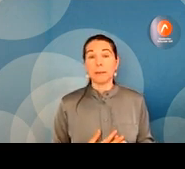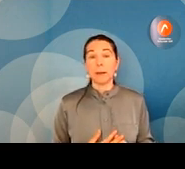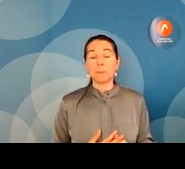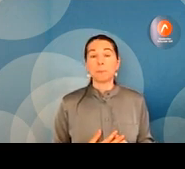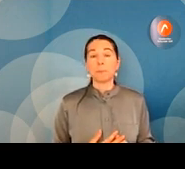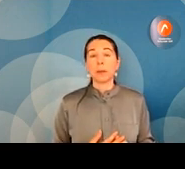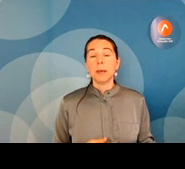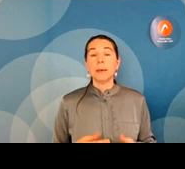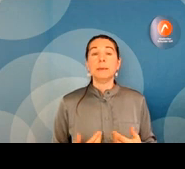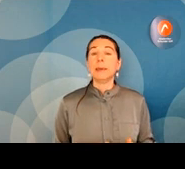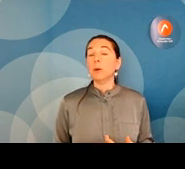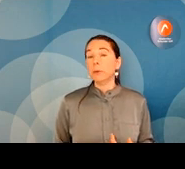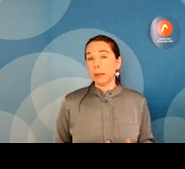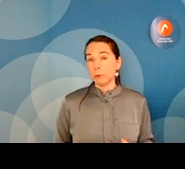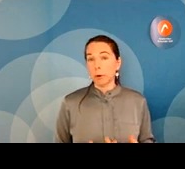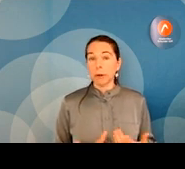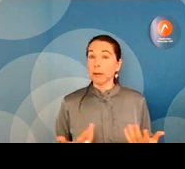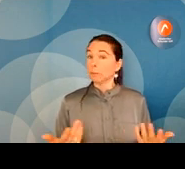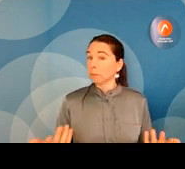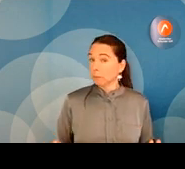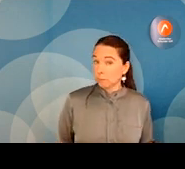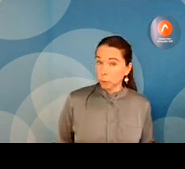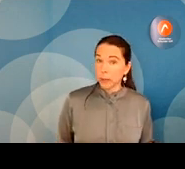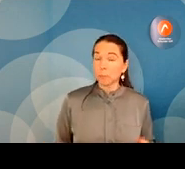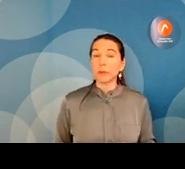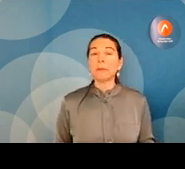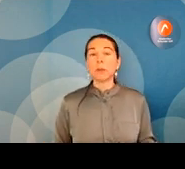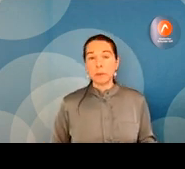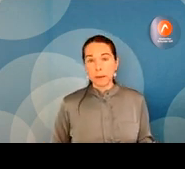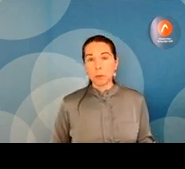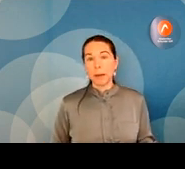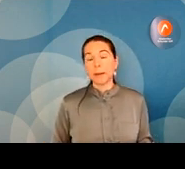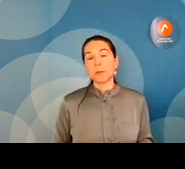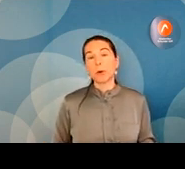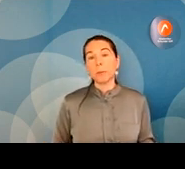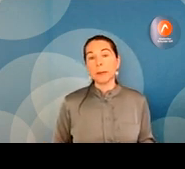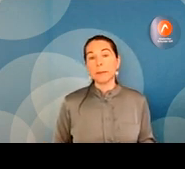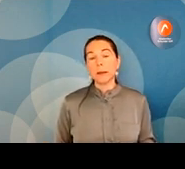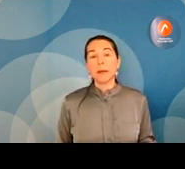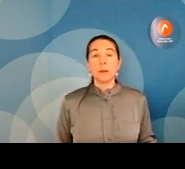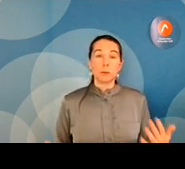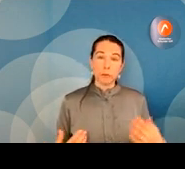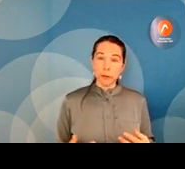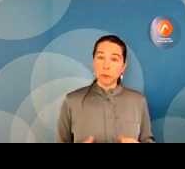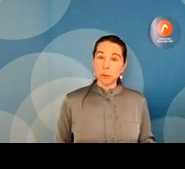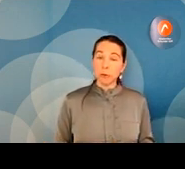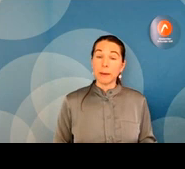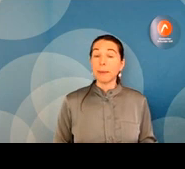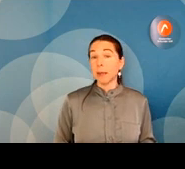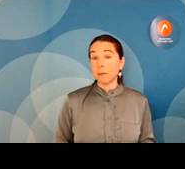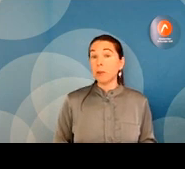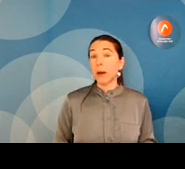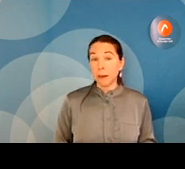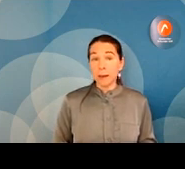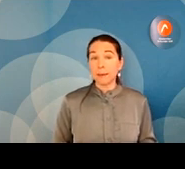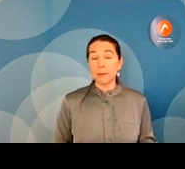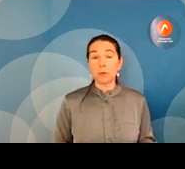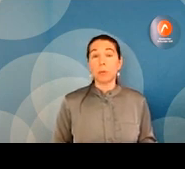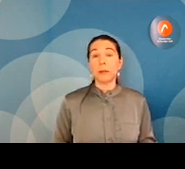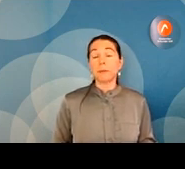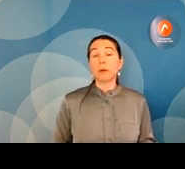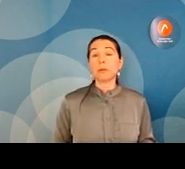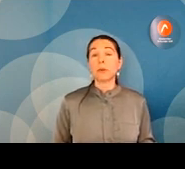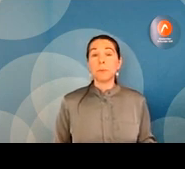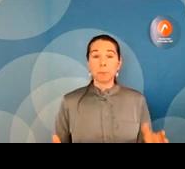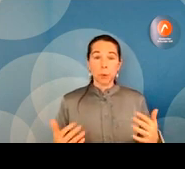ert ärende. DO driver bara några procent av de ärenden som kommer in. Som fackförbund så hanterar vi ju alla ärenden